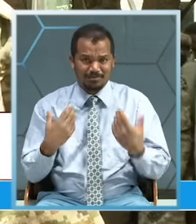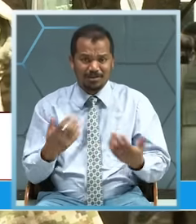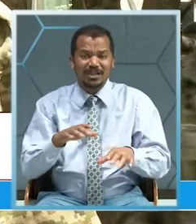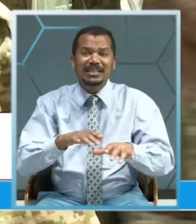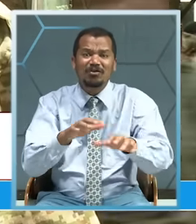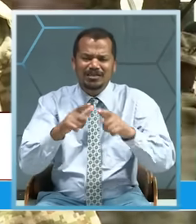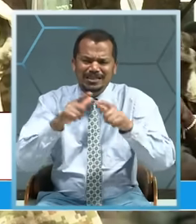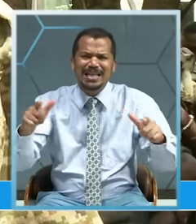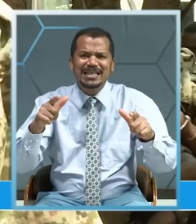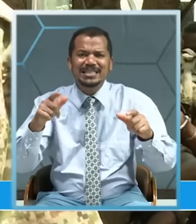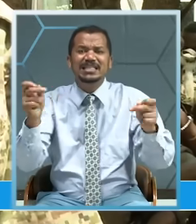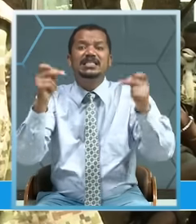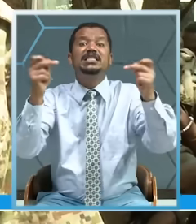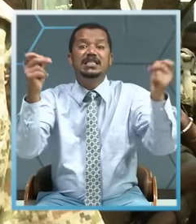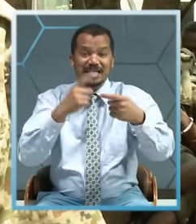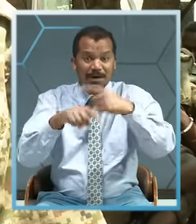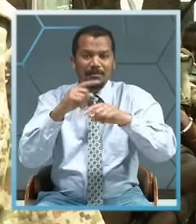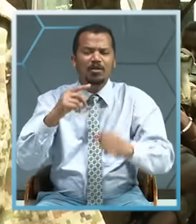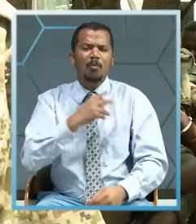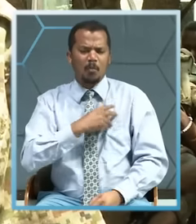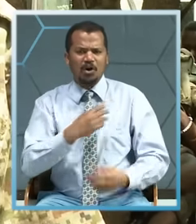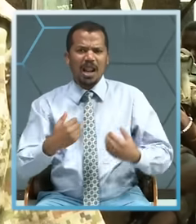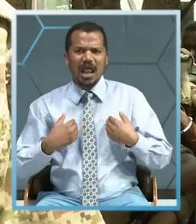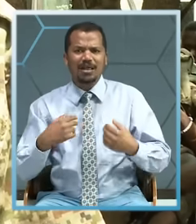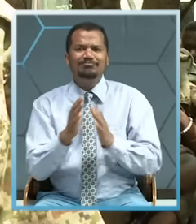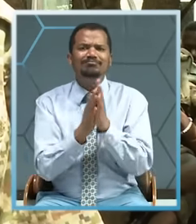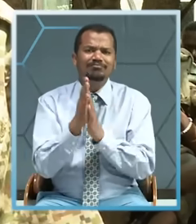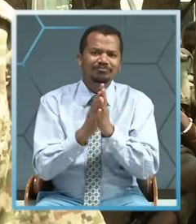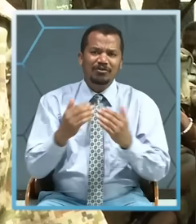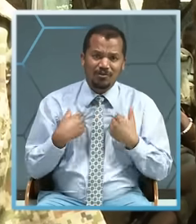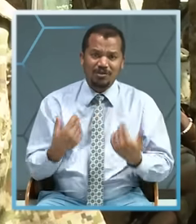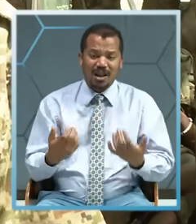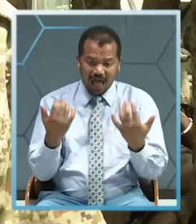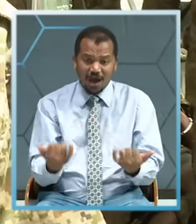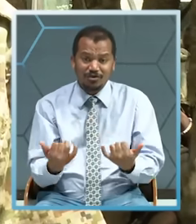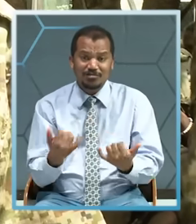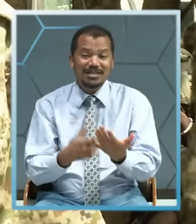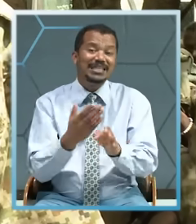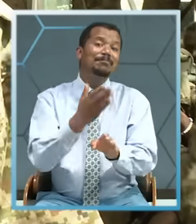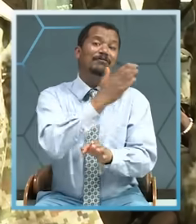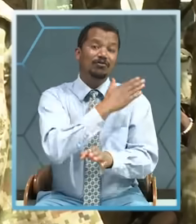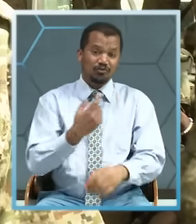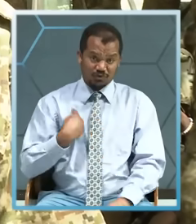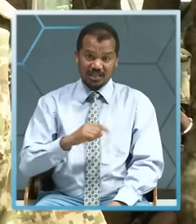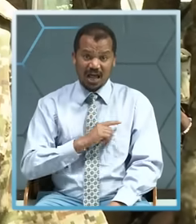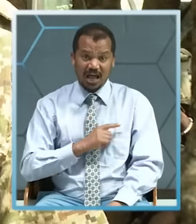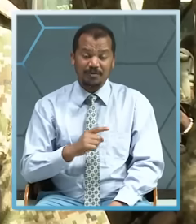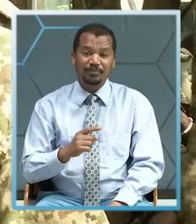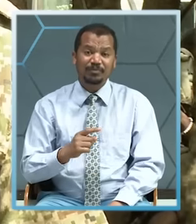ሰራዊቱ ትልቅ ድል ለማምጣት ሞራል አለ፣ ተነሳሽነት አለ። አሁንም ደግሞ እንደ ከዚህም በፊቱ